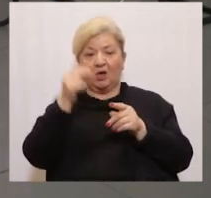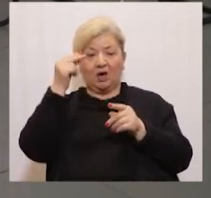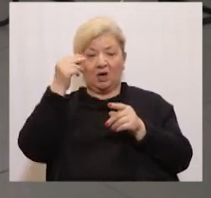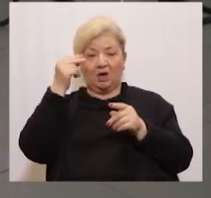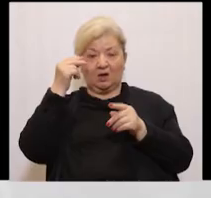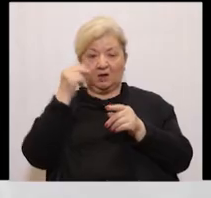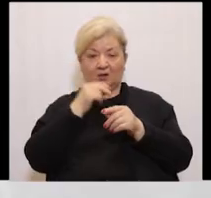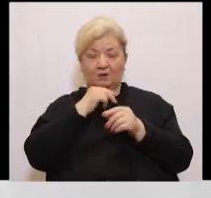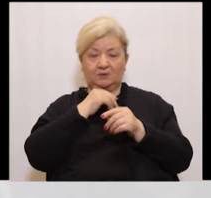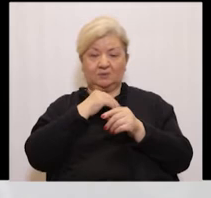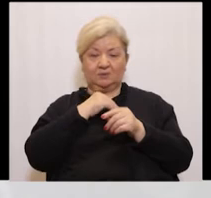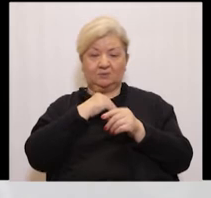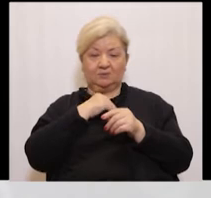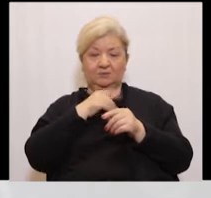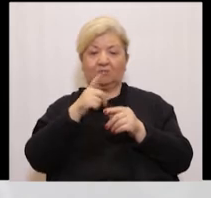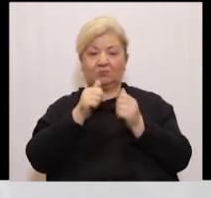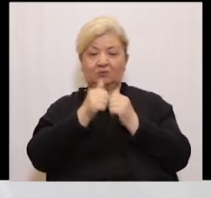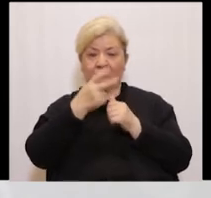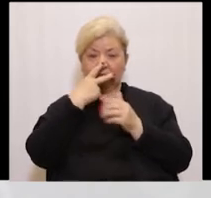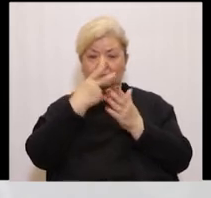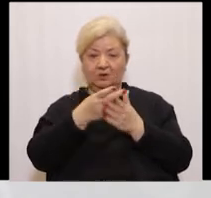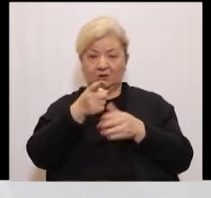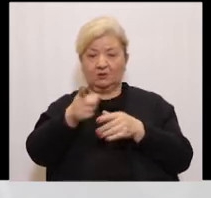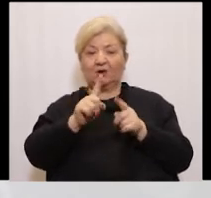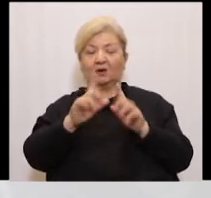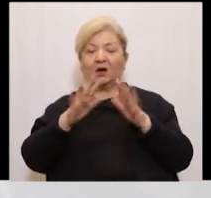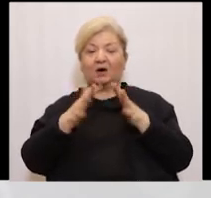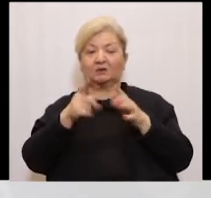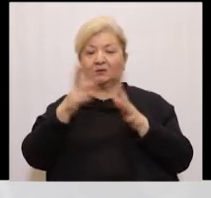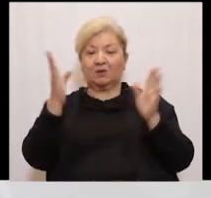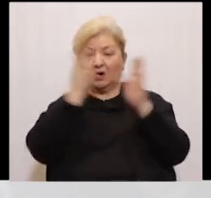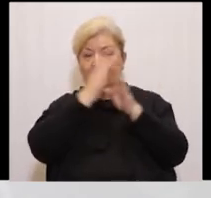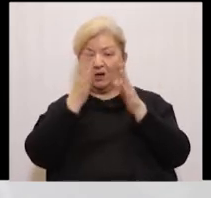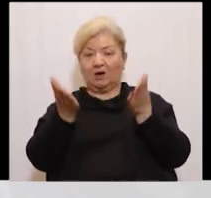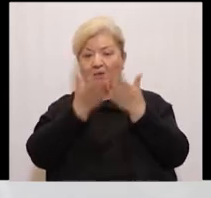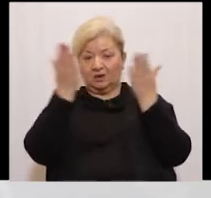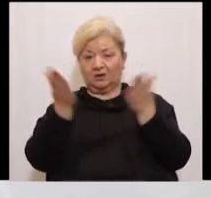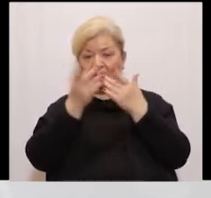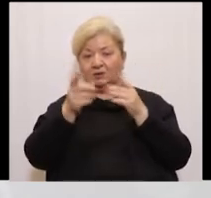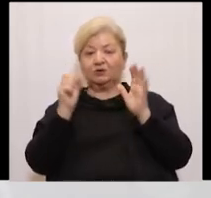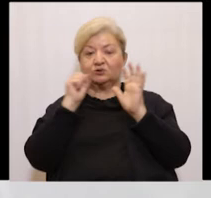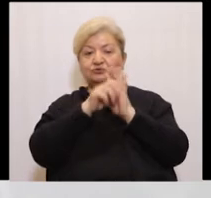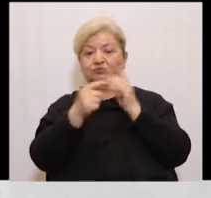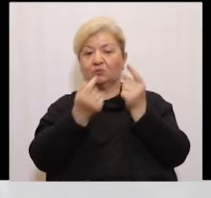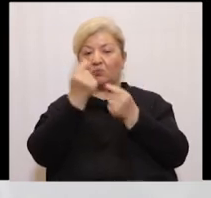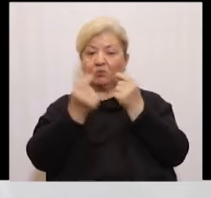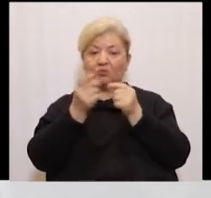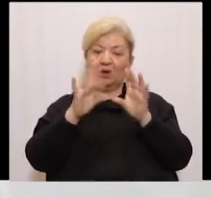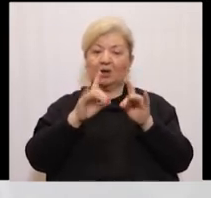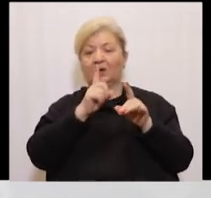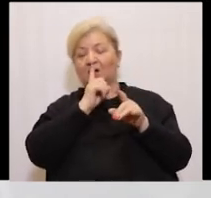ანიმაცია. მოდით პირველ რიგში ვნახოთ, თუ რა ხდება აირში. შეუშვათ ეს მოლეკულები, ხო, ან